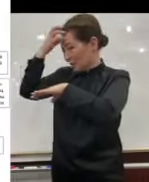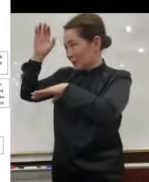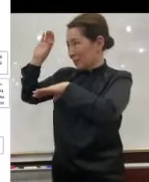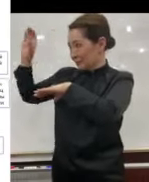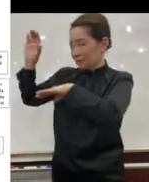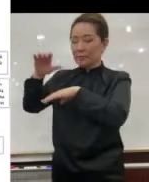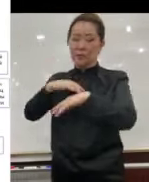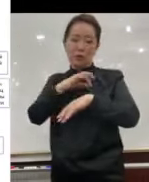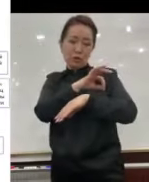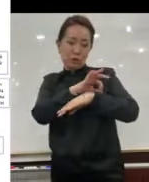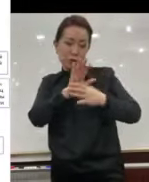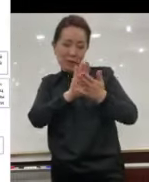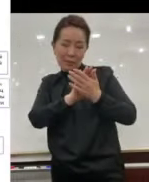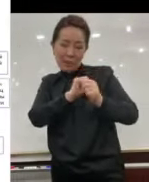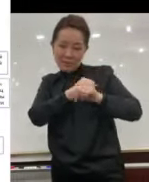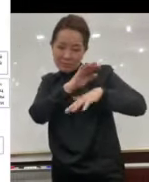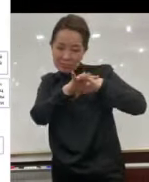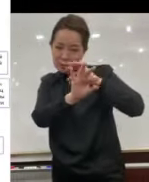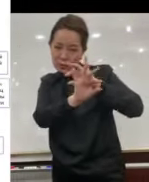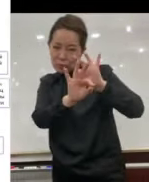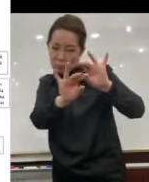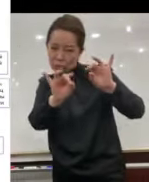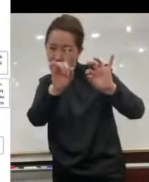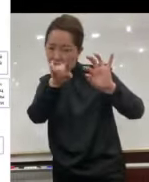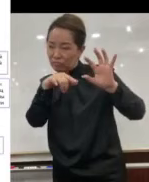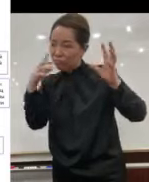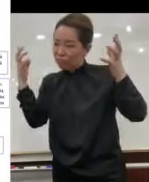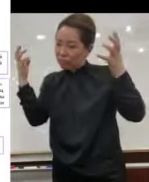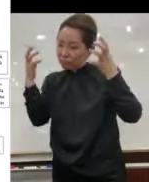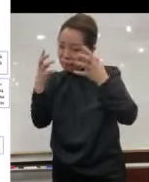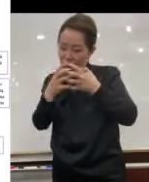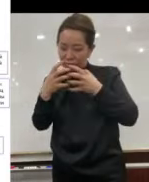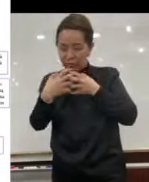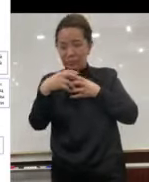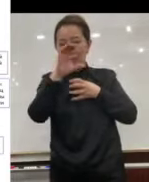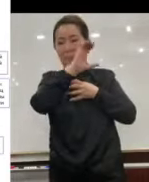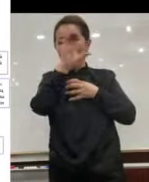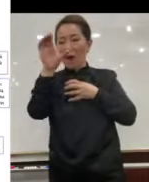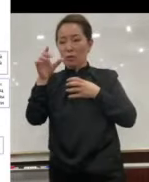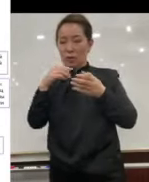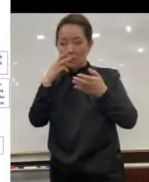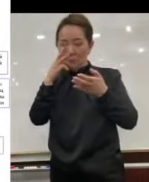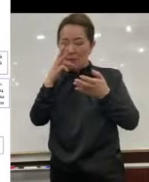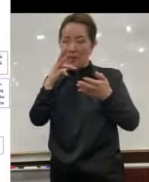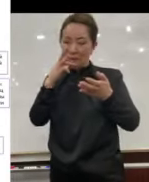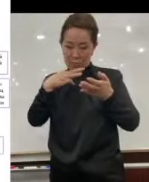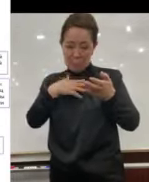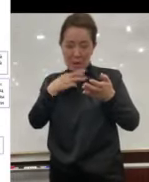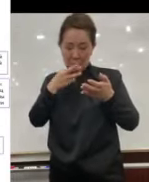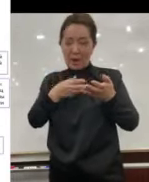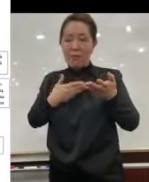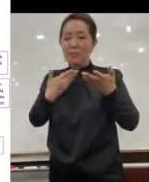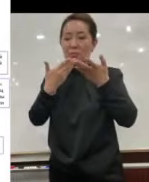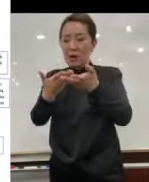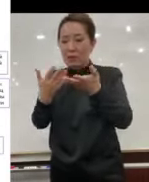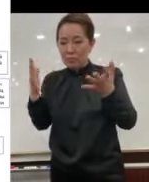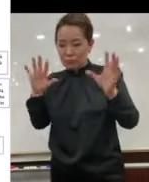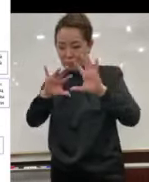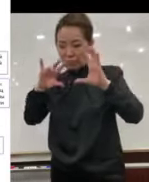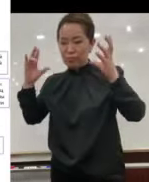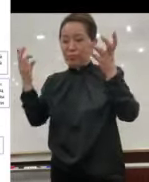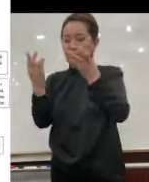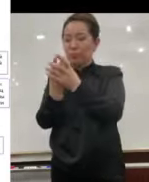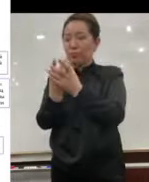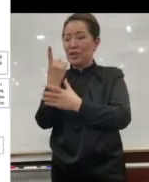төсөл хамтарч хэрэгжүүлэх салбарууд тий байгууллагуудтайгаа энэ мэдээллийг нэгтгэн одоо тий нэгдсэн